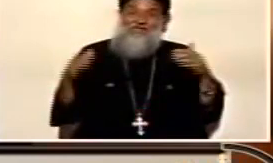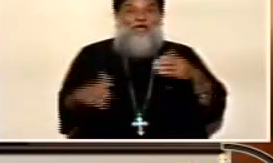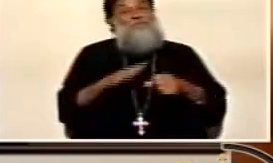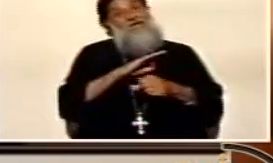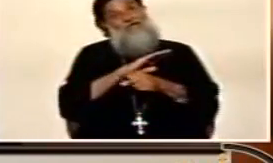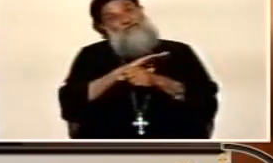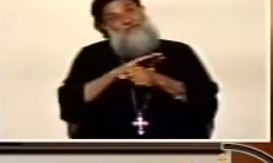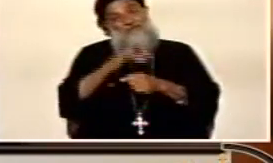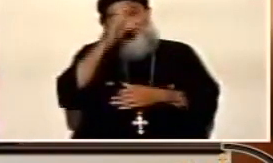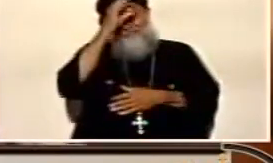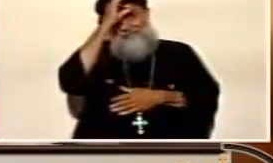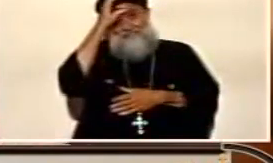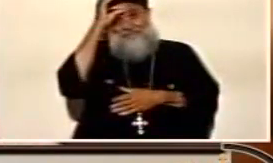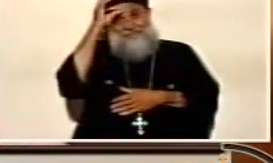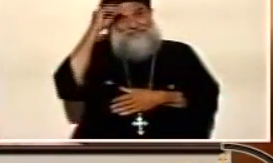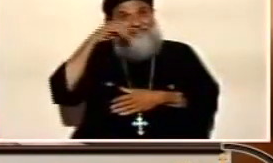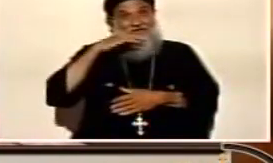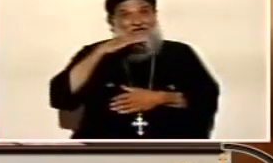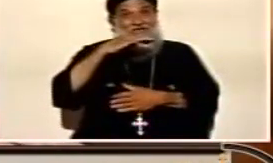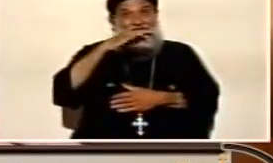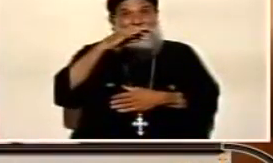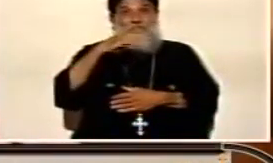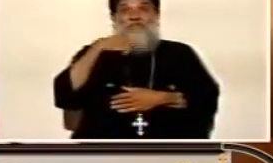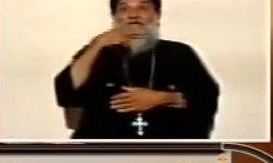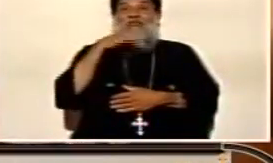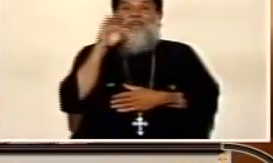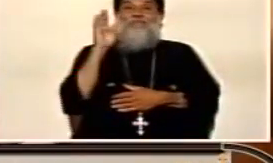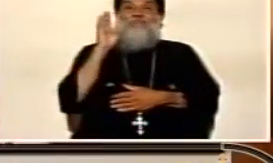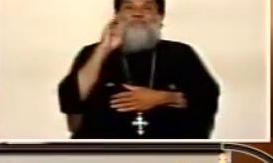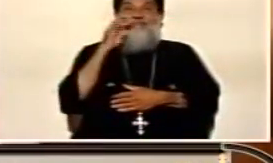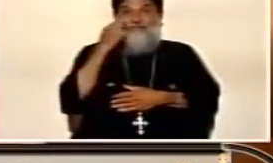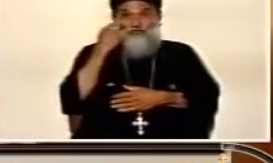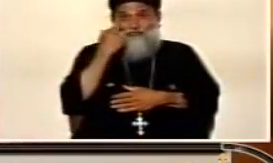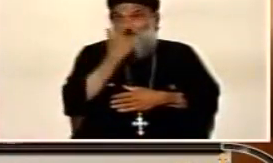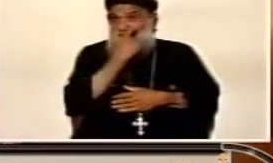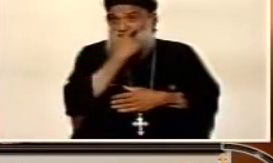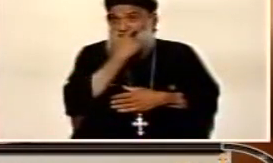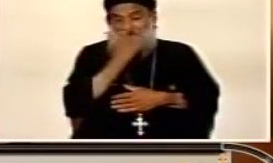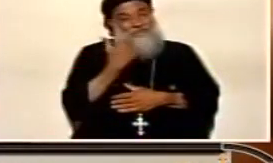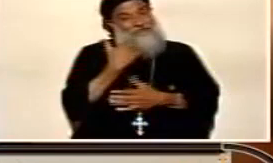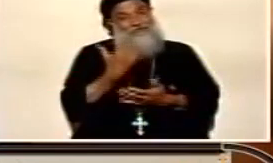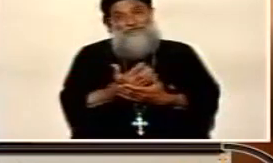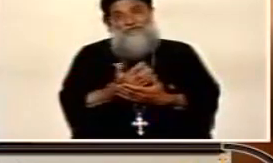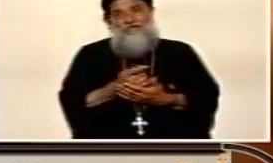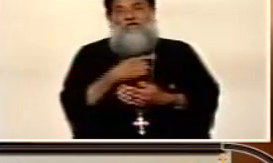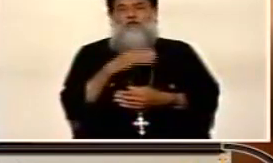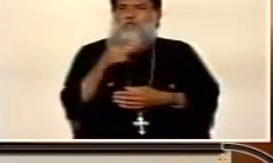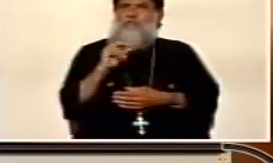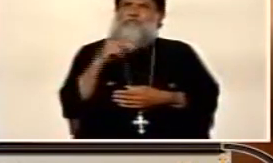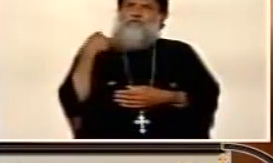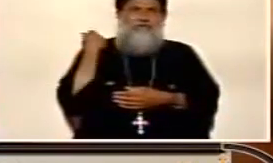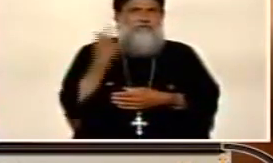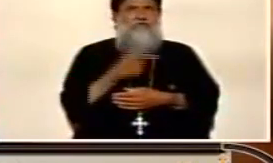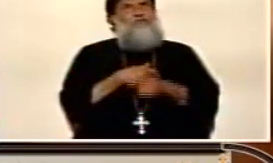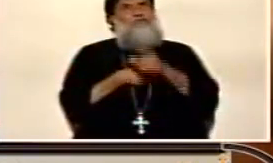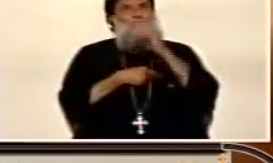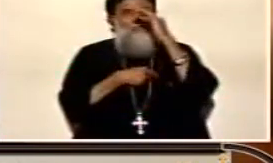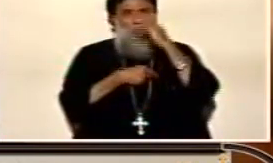المثالية. وإحنا بنتكلم هنا عن المثالية لكن مش بنشوفها، يعني في